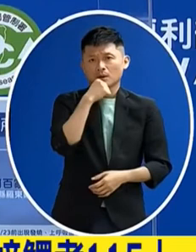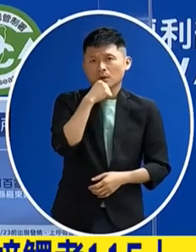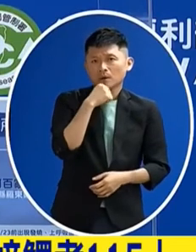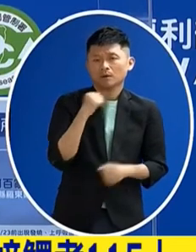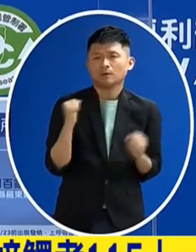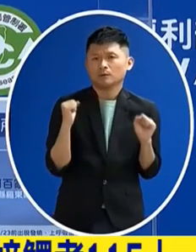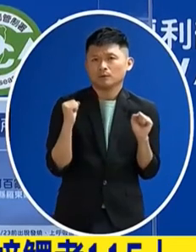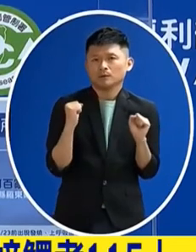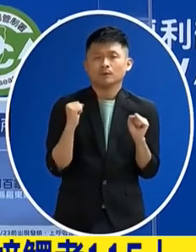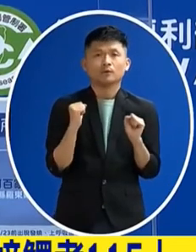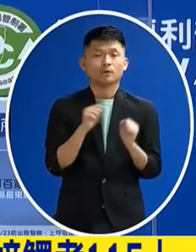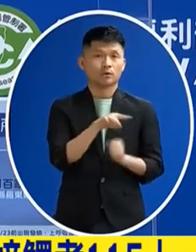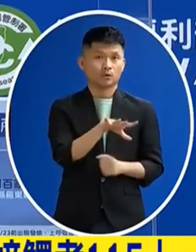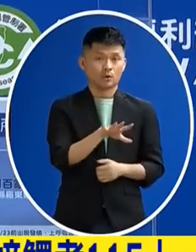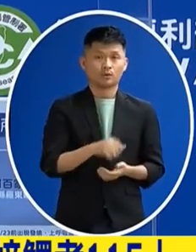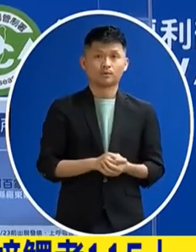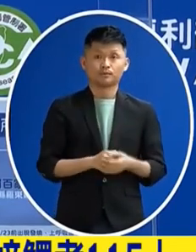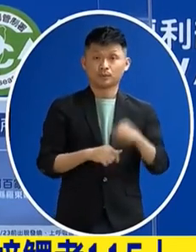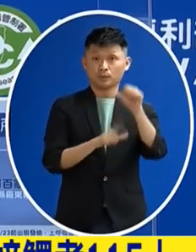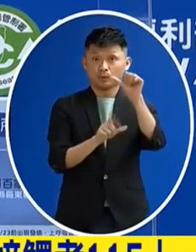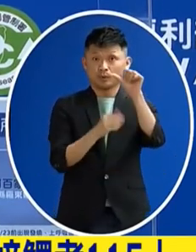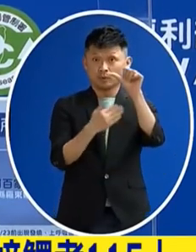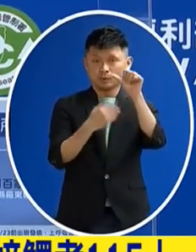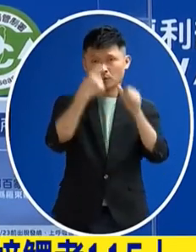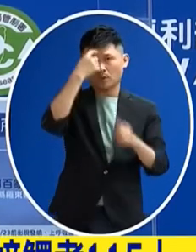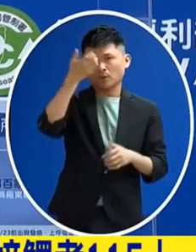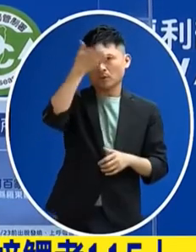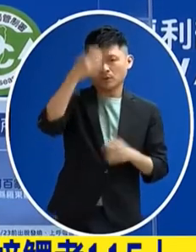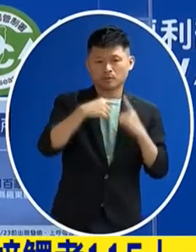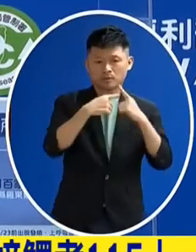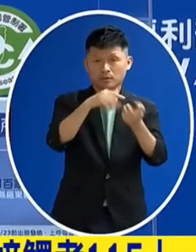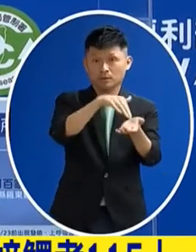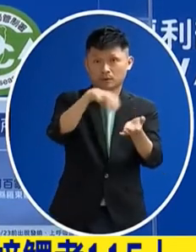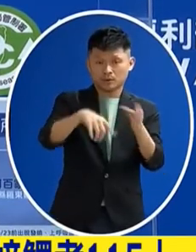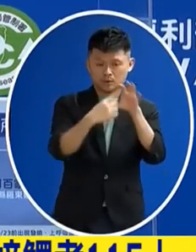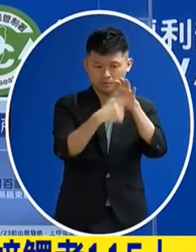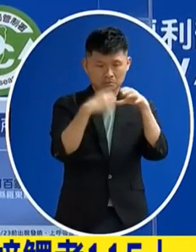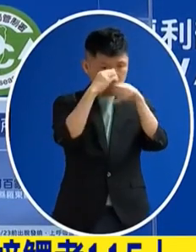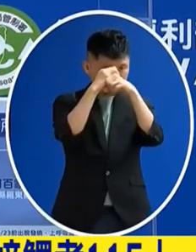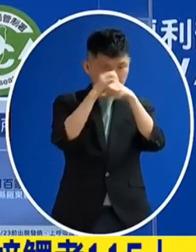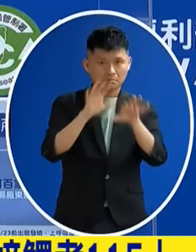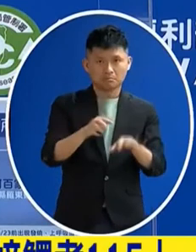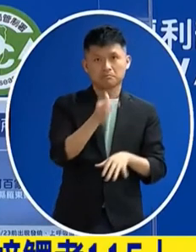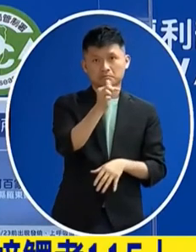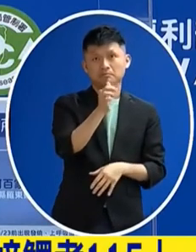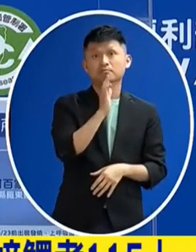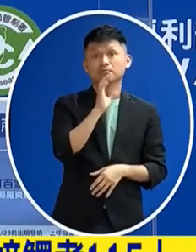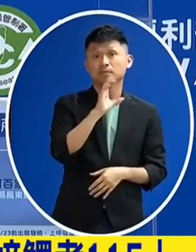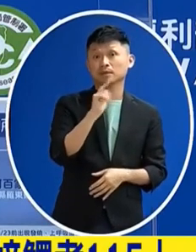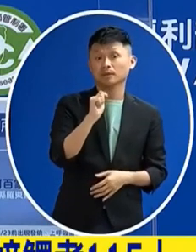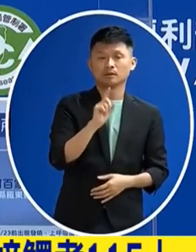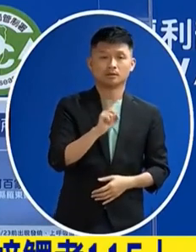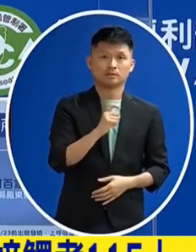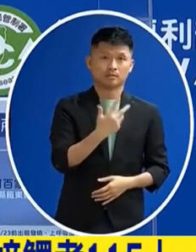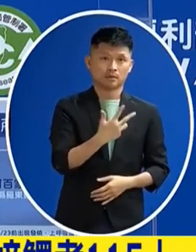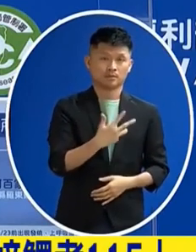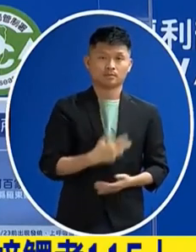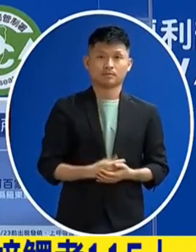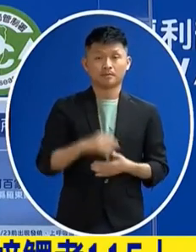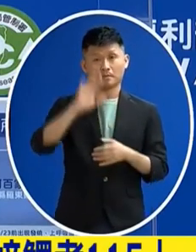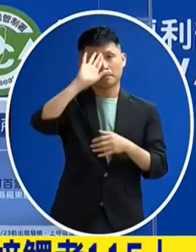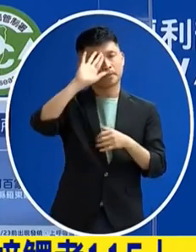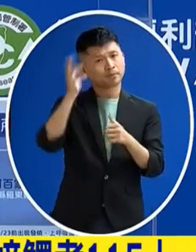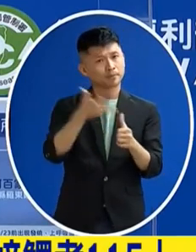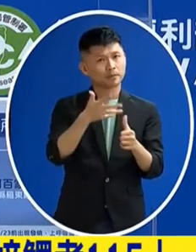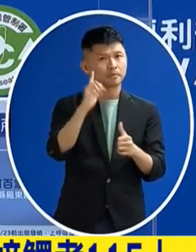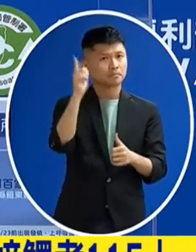情形，那5月9日因发烧到医院就医采检，那今日确诊 ，CT 值18。那感染源